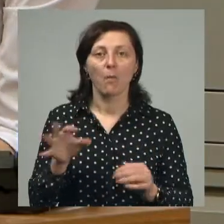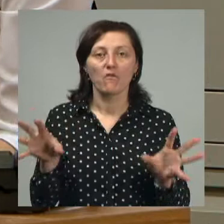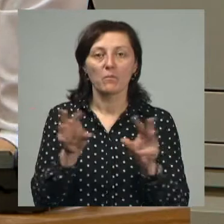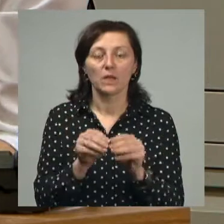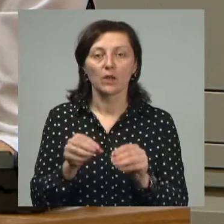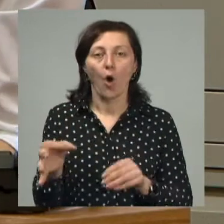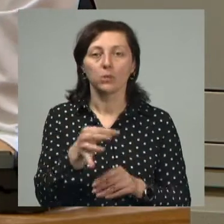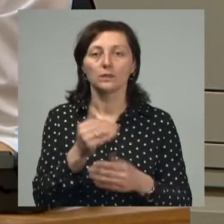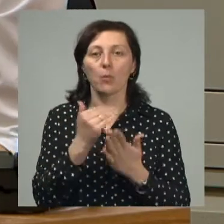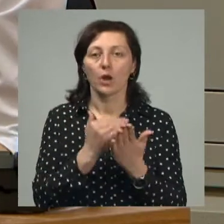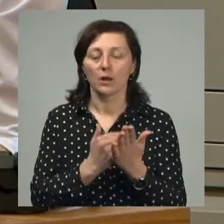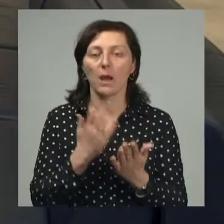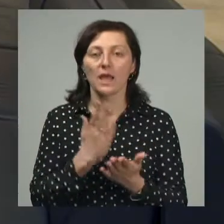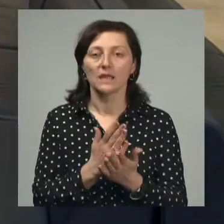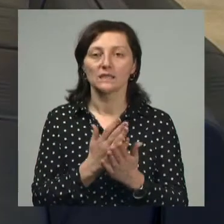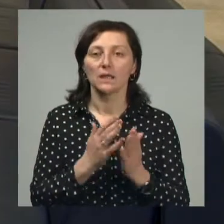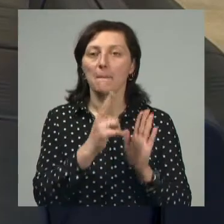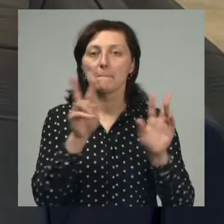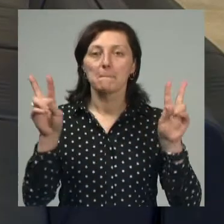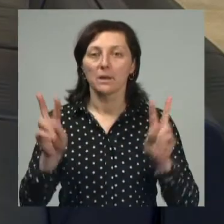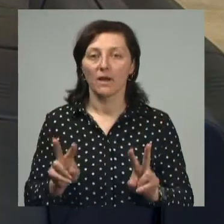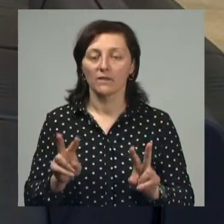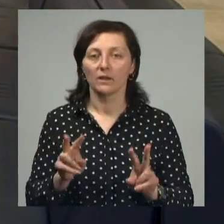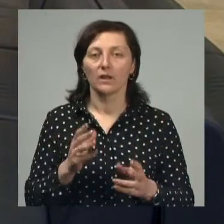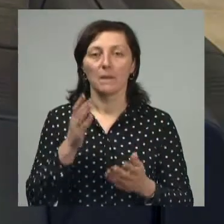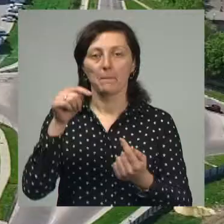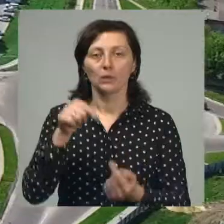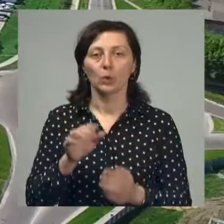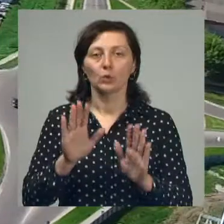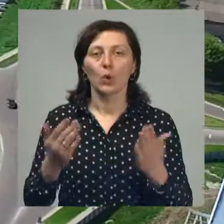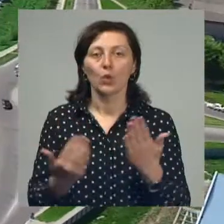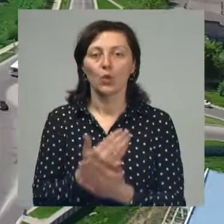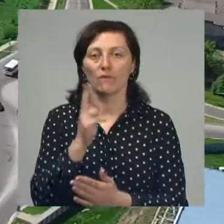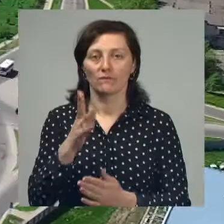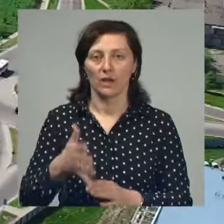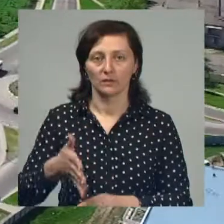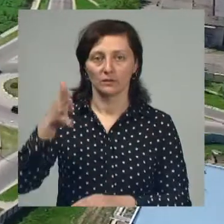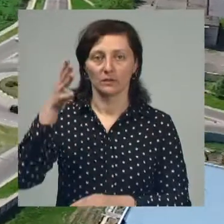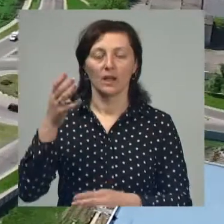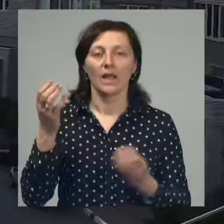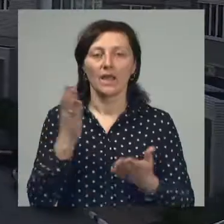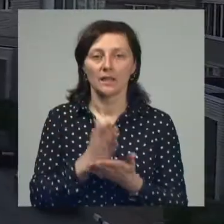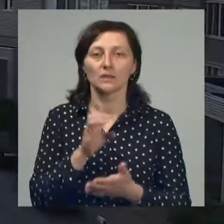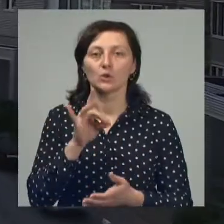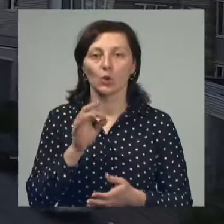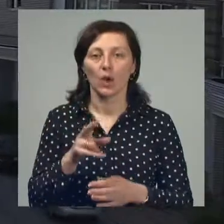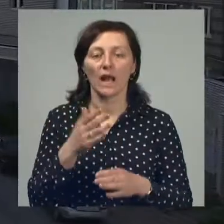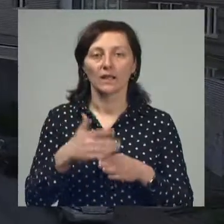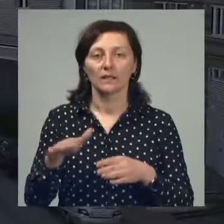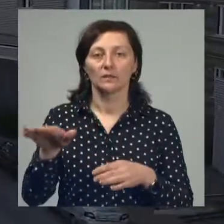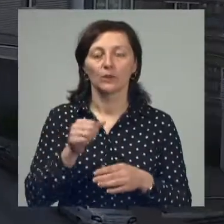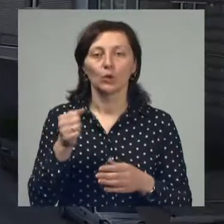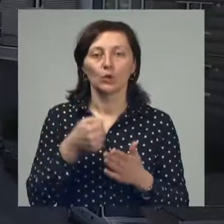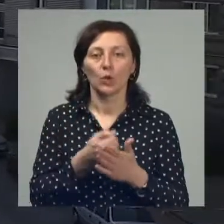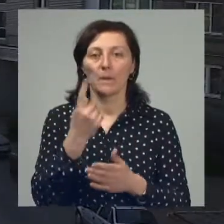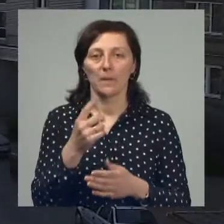но есть требования к приобретаемому жилью подходят только новостройки а еще есть сроки взять кредит нужно до 1 июля